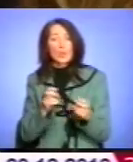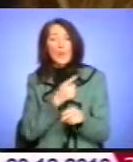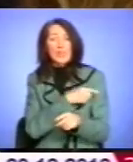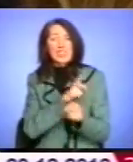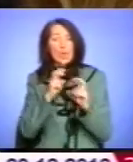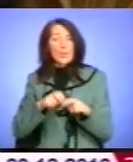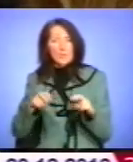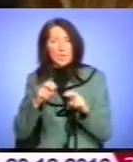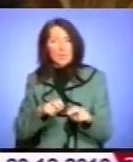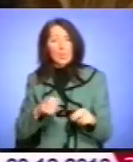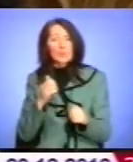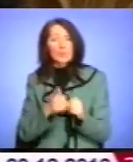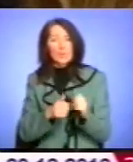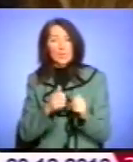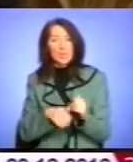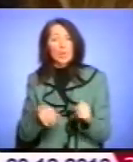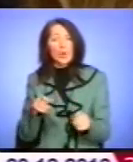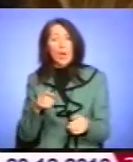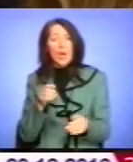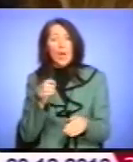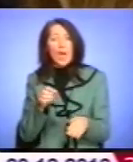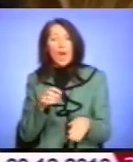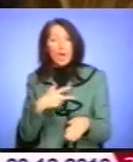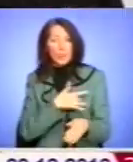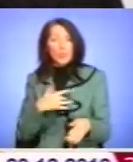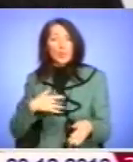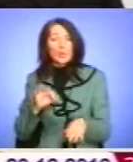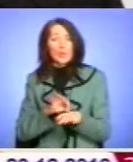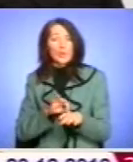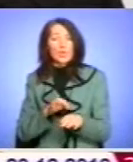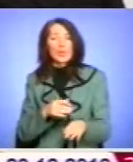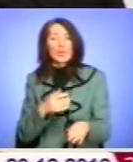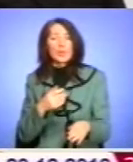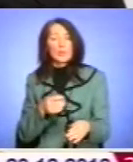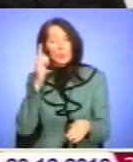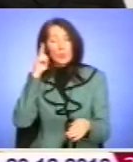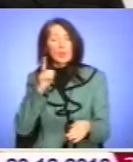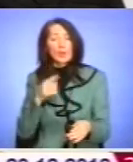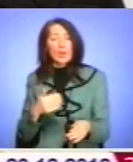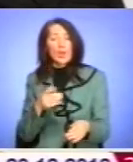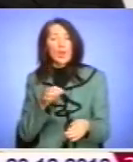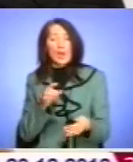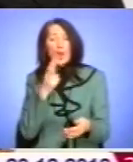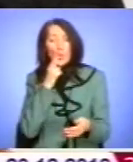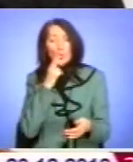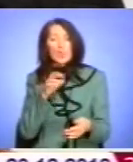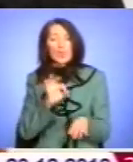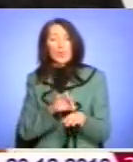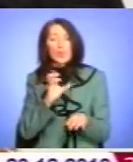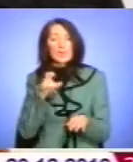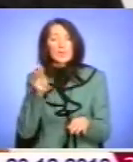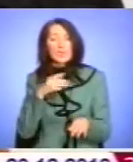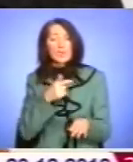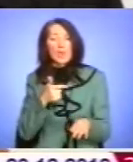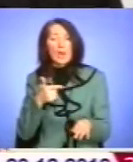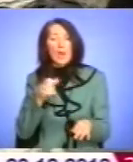Побутує думка, що найчастіше туберкульозом хворіють нарко- і алкозалежні, курці, хворі на СНІД чи гепатит. Цей стереотип